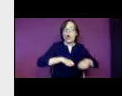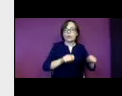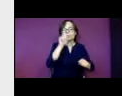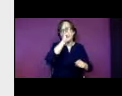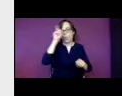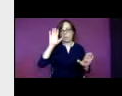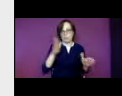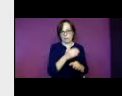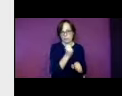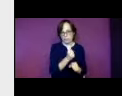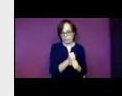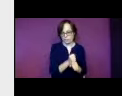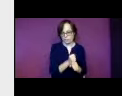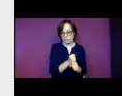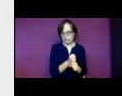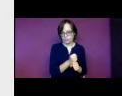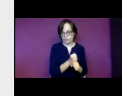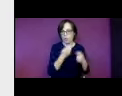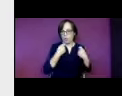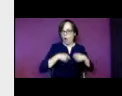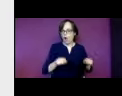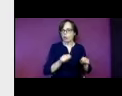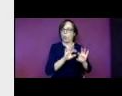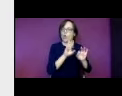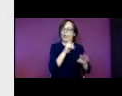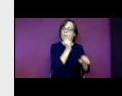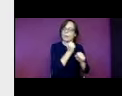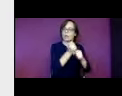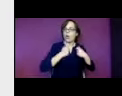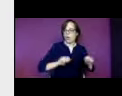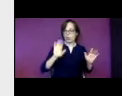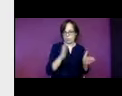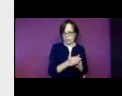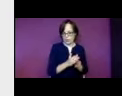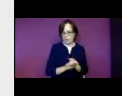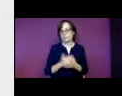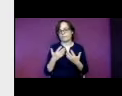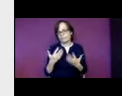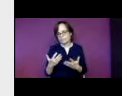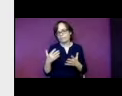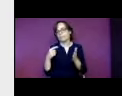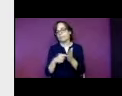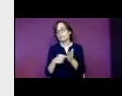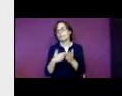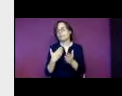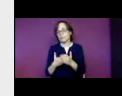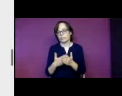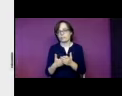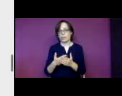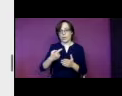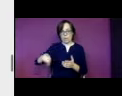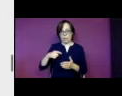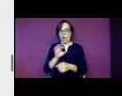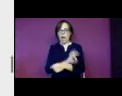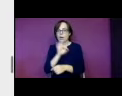I zdaje się, że to jest dużo większe wyzwanie na odpowiedź naszą próbę zaangażowania jako architektów, ale nie tylko w jakąś